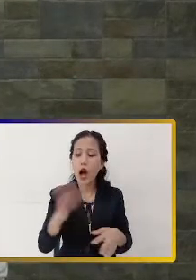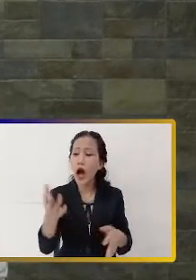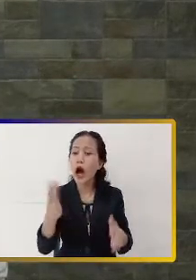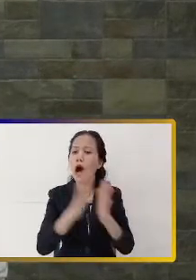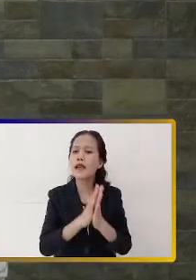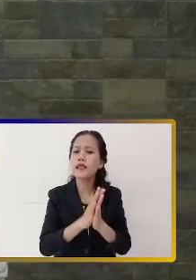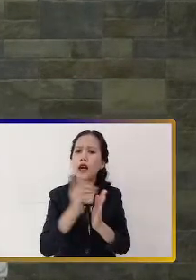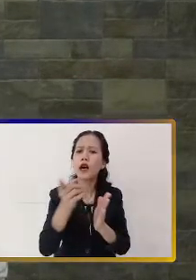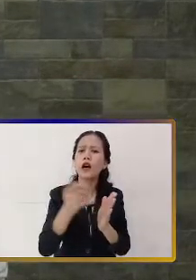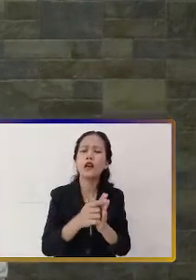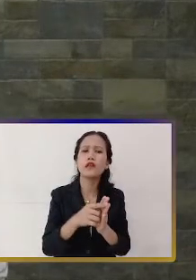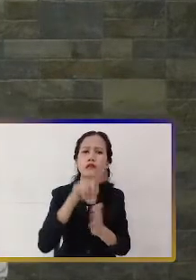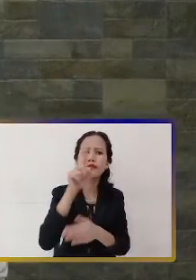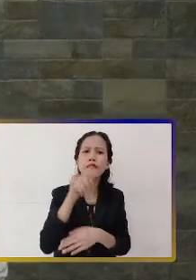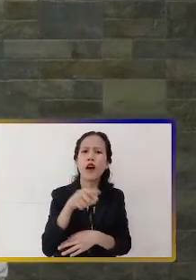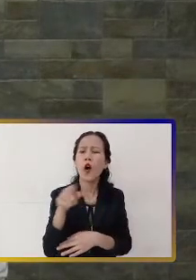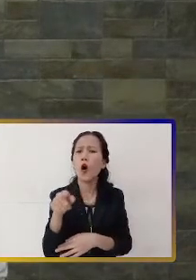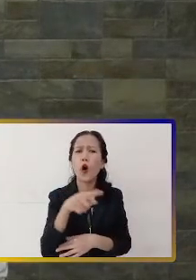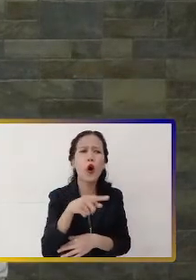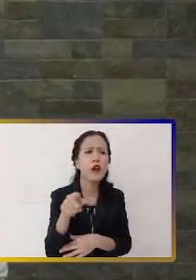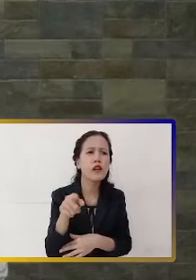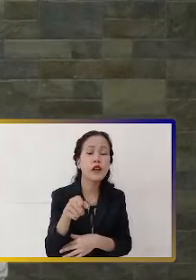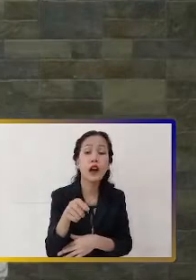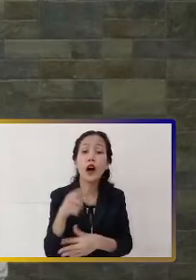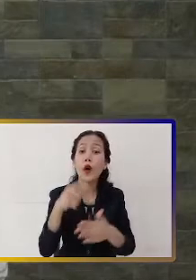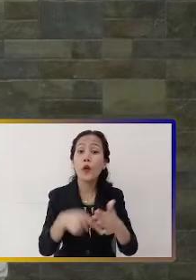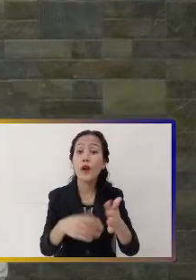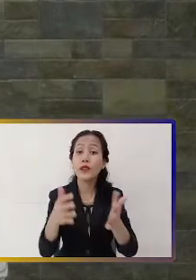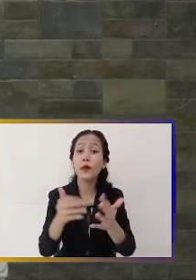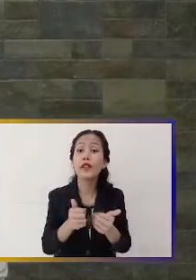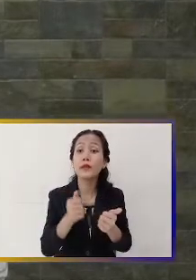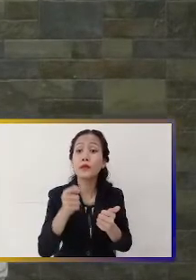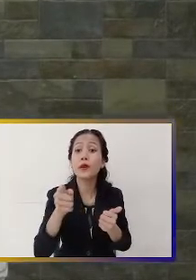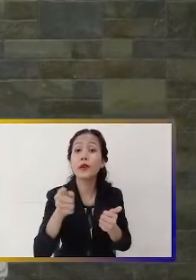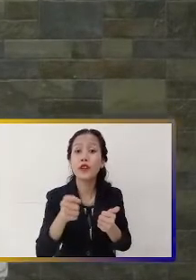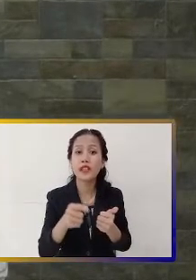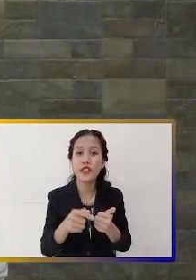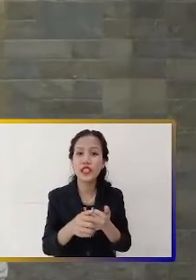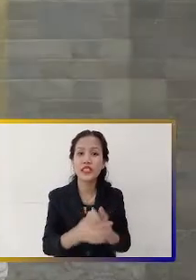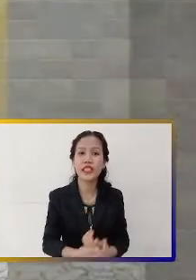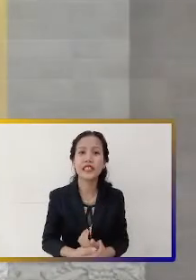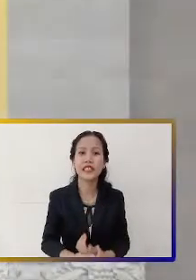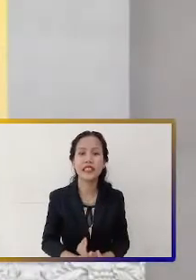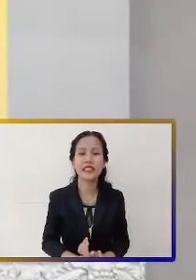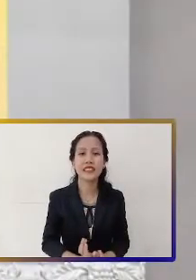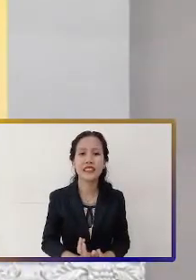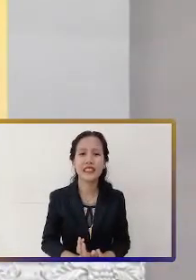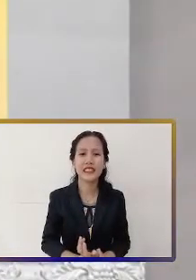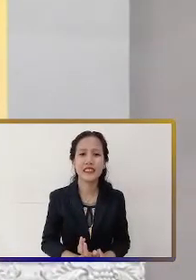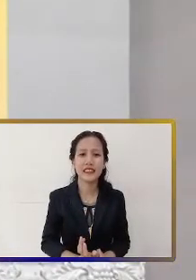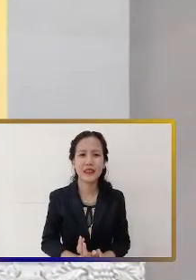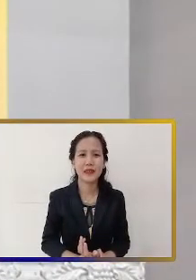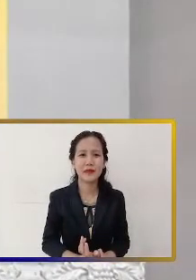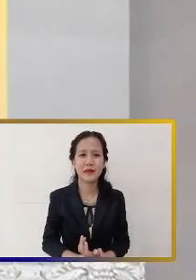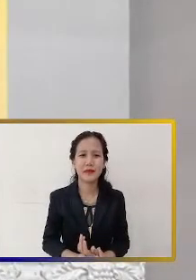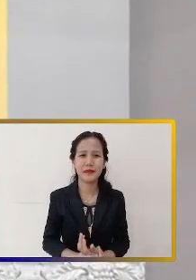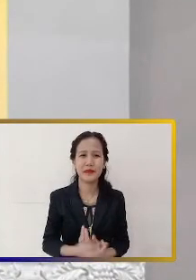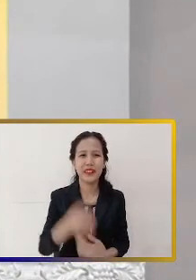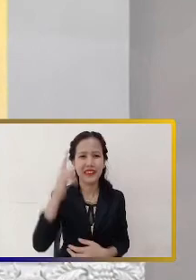Anong nai-imagine mo? Yung tao sa bote. Ang tawag doon? Genie.